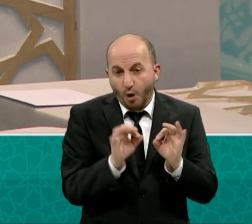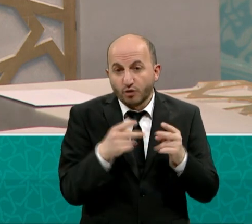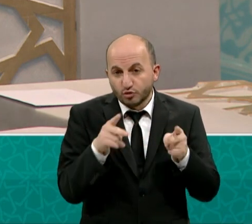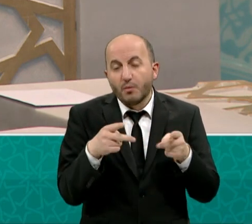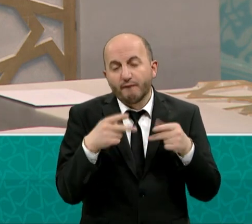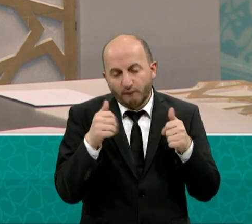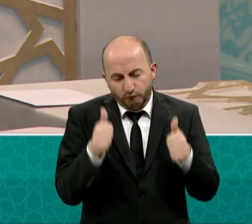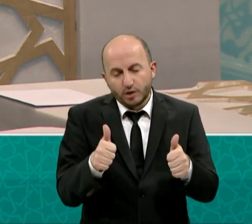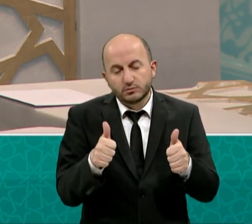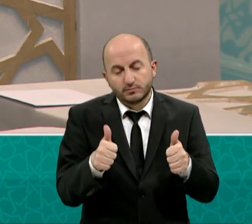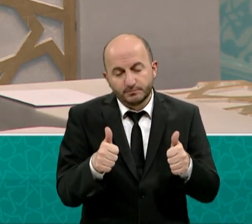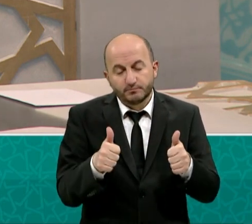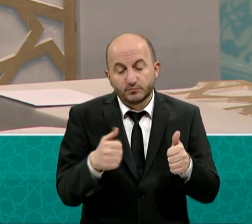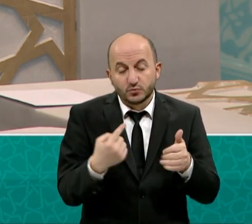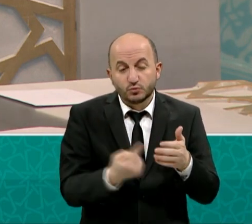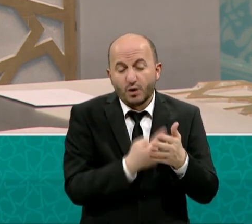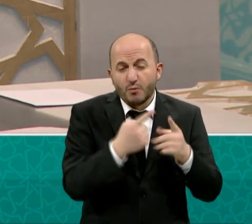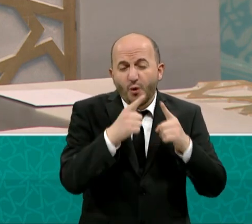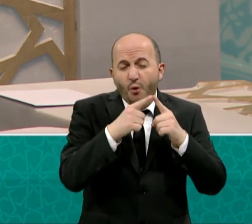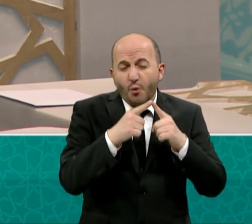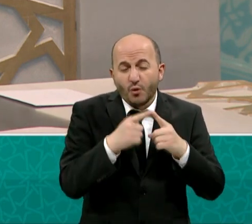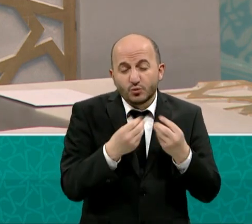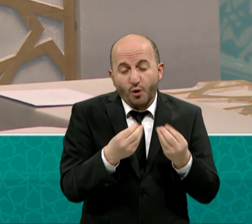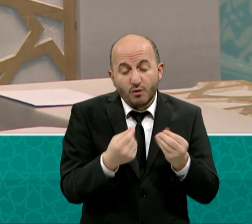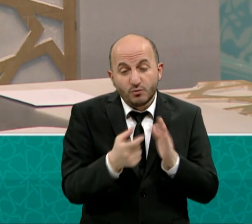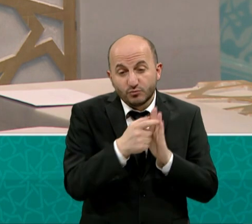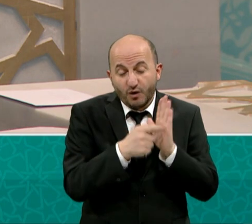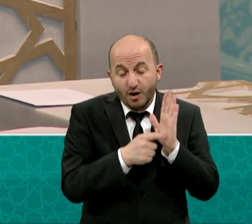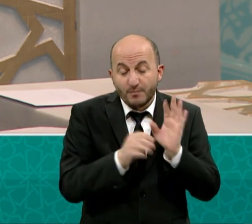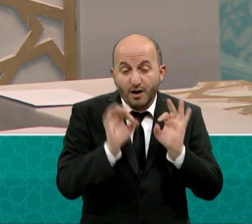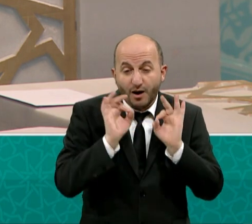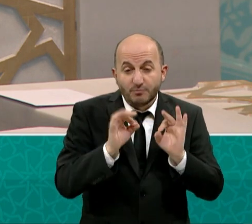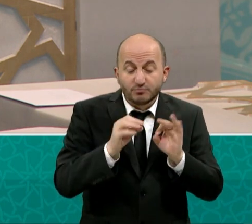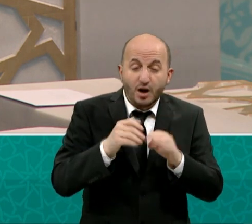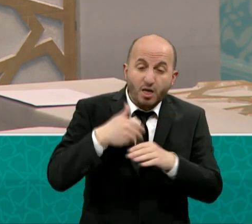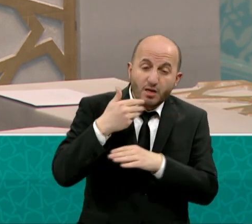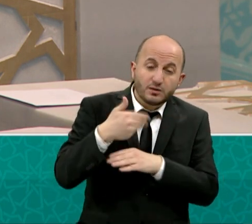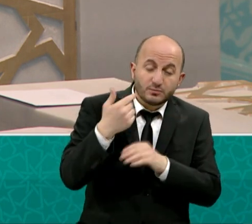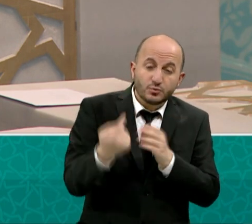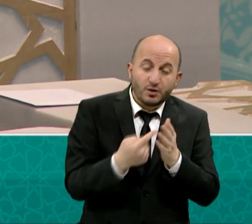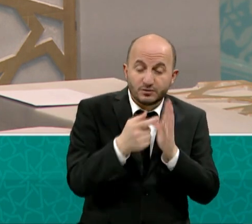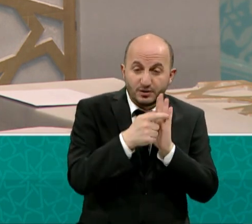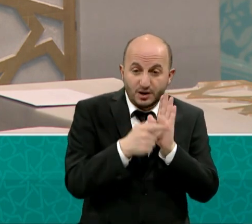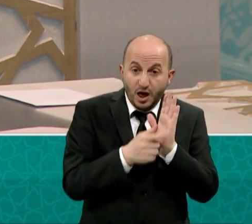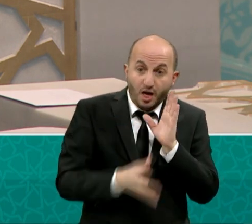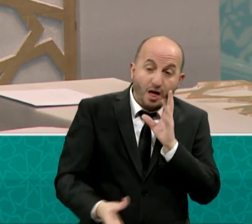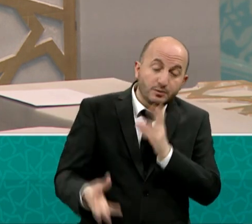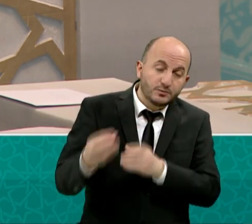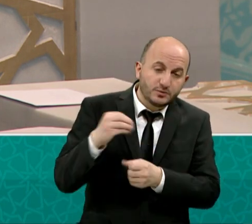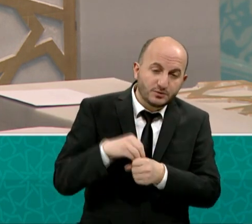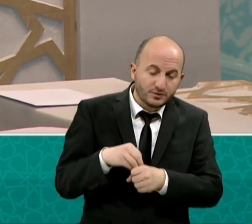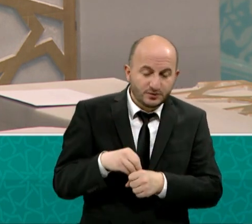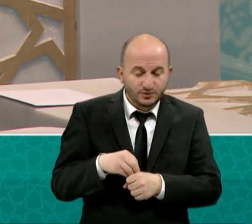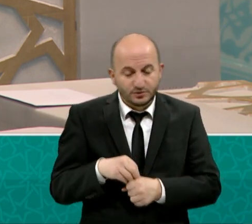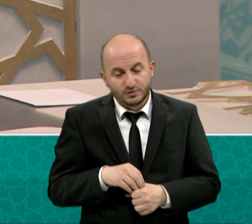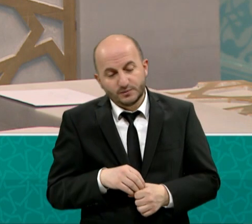Evet. Kur'an-ı Kerim'in sayısız ayetleri var. Benim sık sık bu kürsüden okuduğum bir ayet var. Bir kere o hepsini kuşatıyor. Allah-u